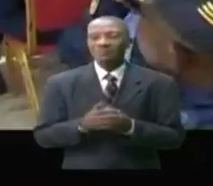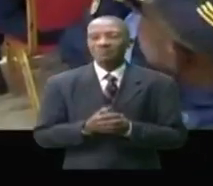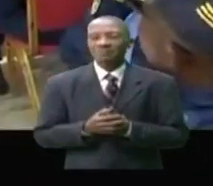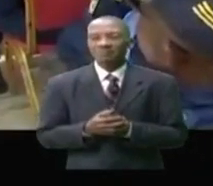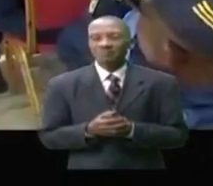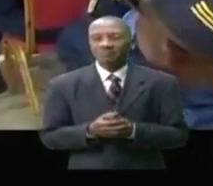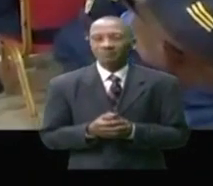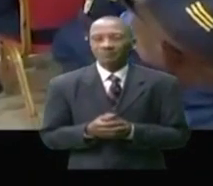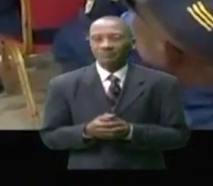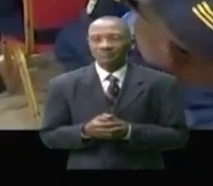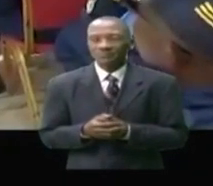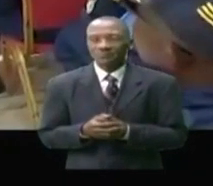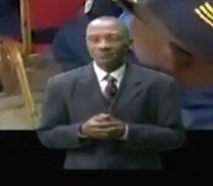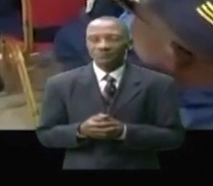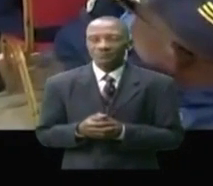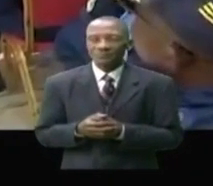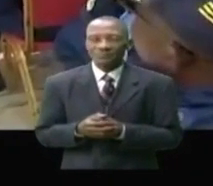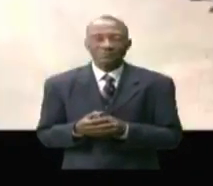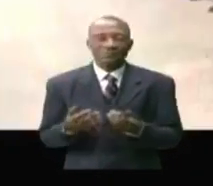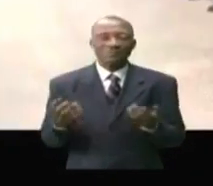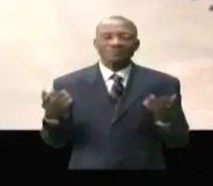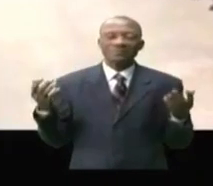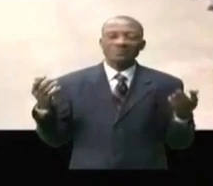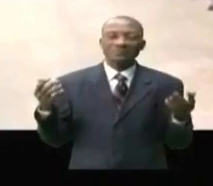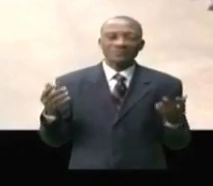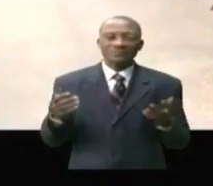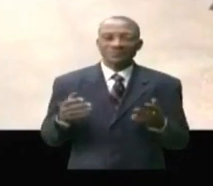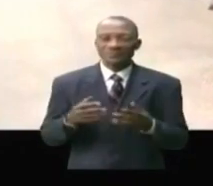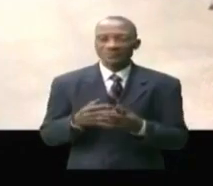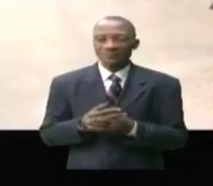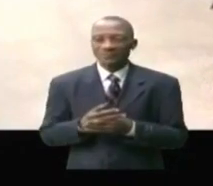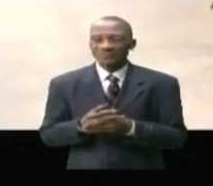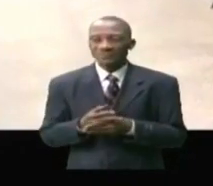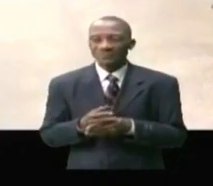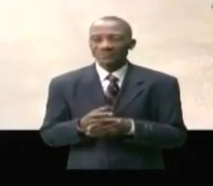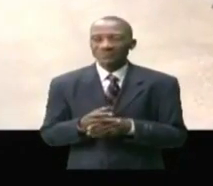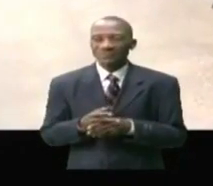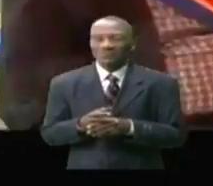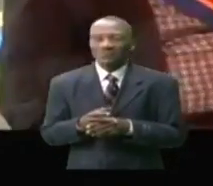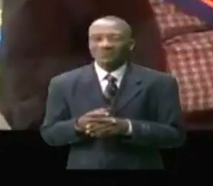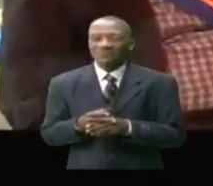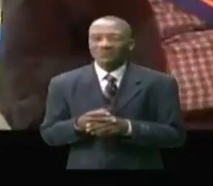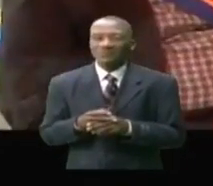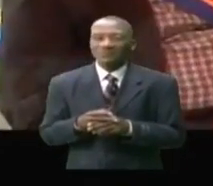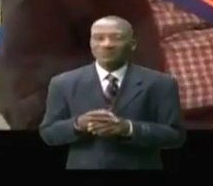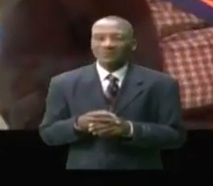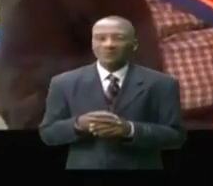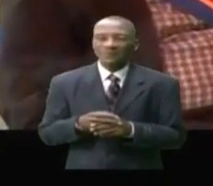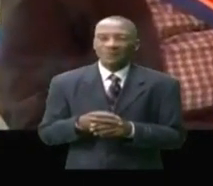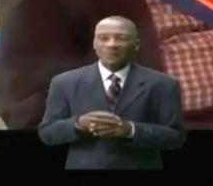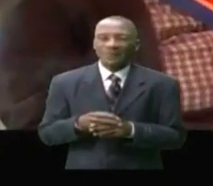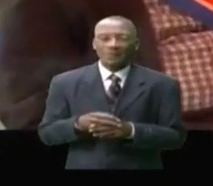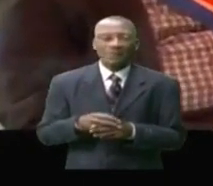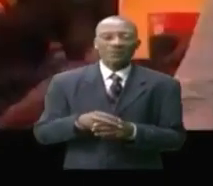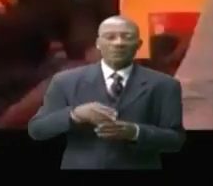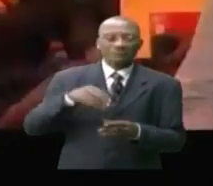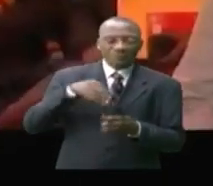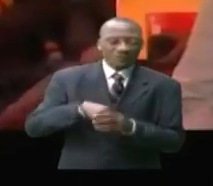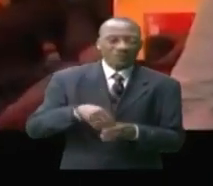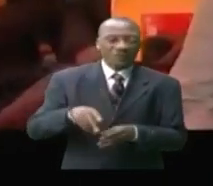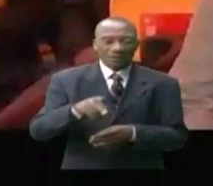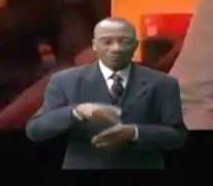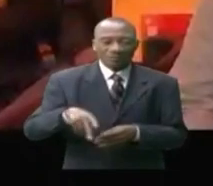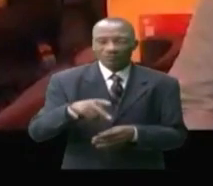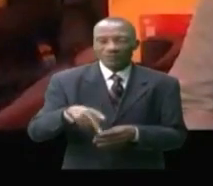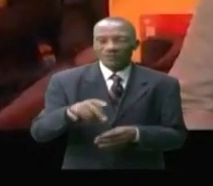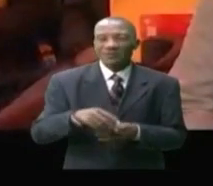Subalternes, des sous-officiers et agents de la PNC Kasaï central, mais aussi des autorités politico-administratives ainsi que des sommités locales, des